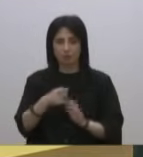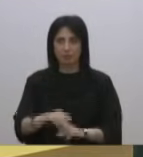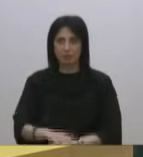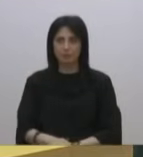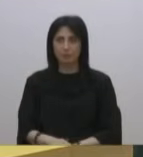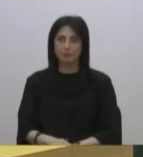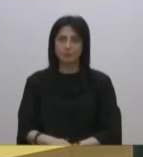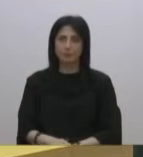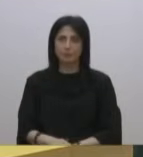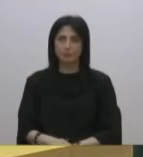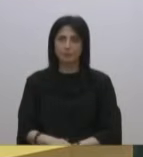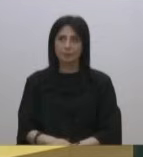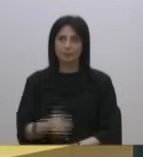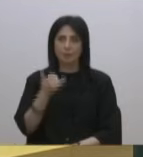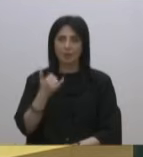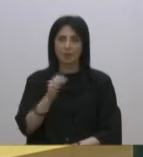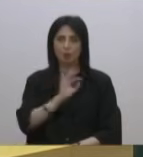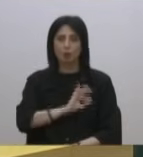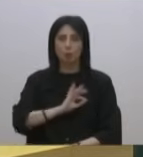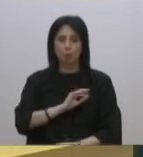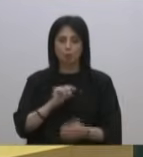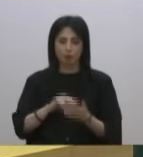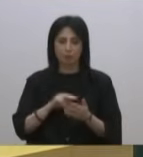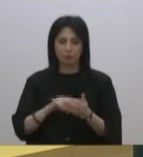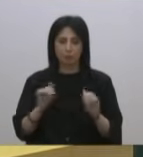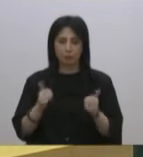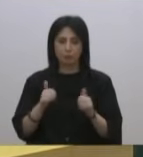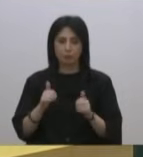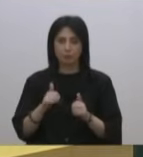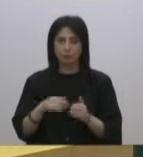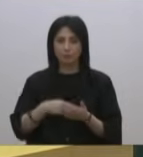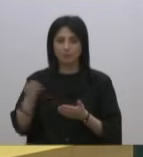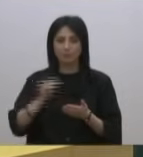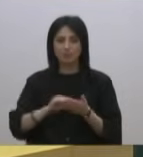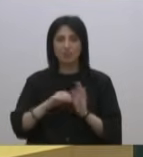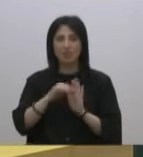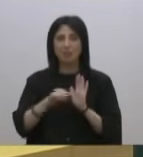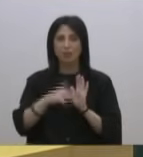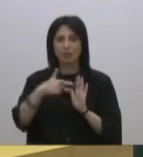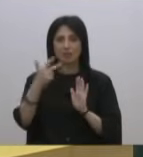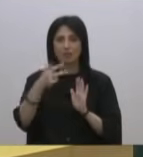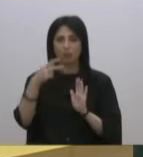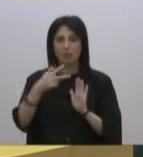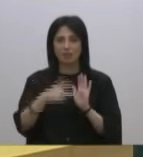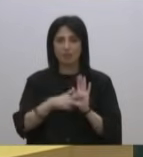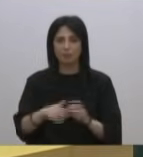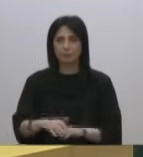შეკითხვას. ეხლა იურიდიული შეფასება როგორია რეზოლუცია